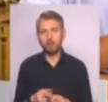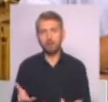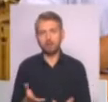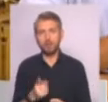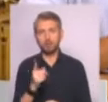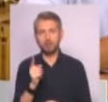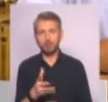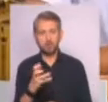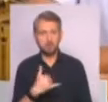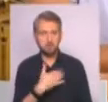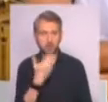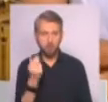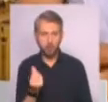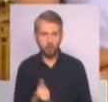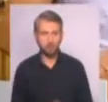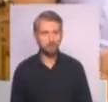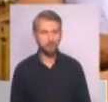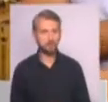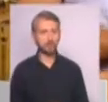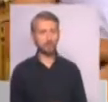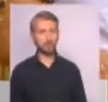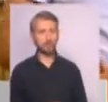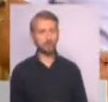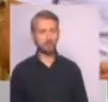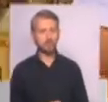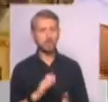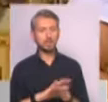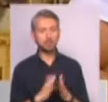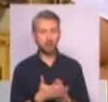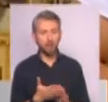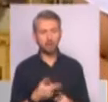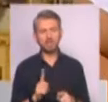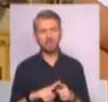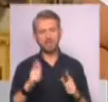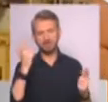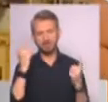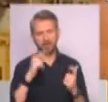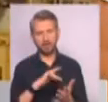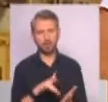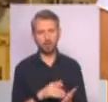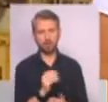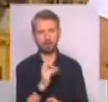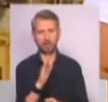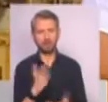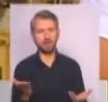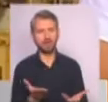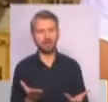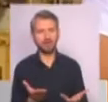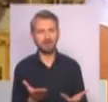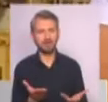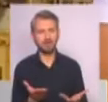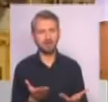3 тисячі в мене немає. Ну, ситуація – це свавілля комунальних ЖЕКів, які, відповідно,